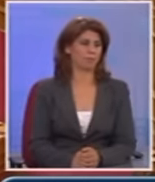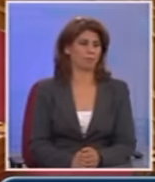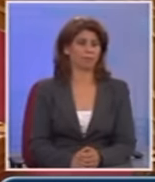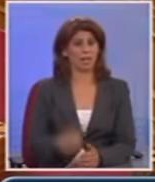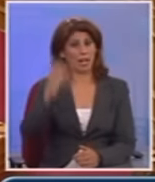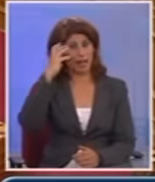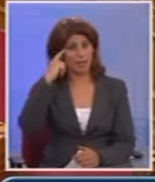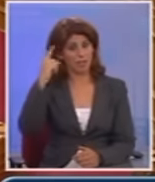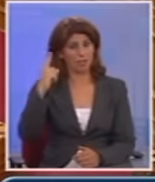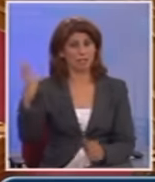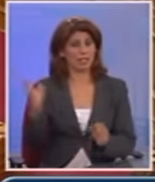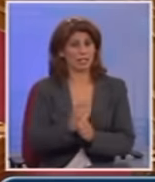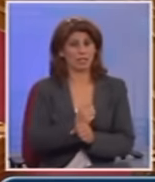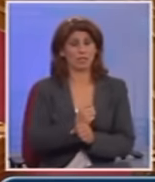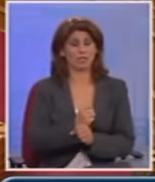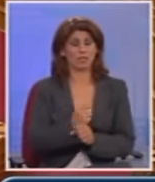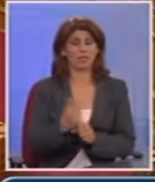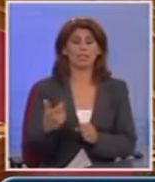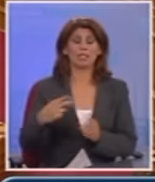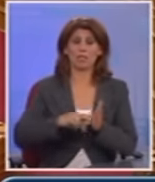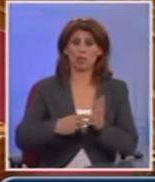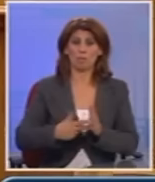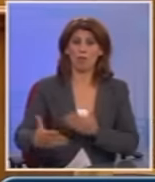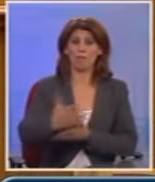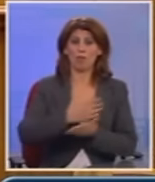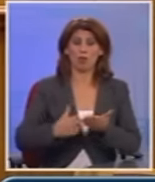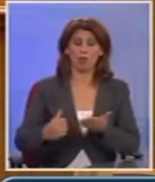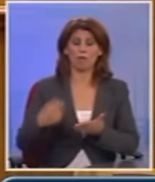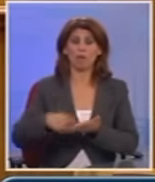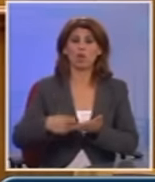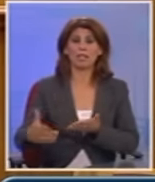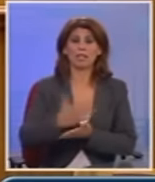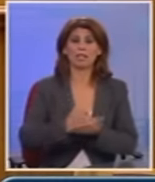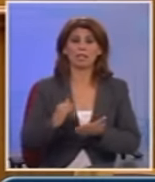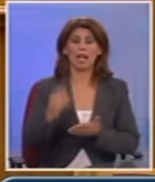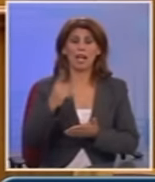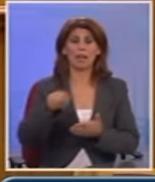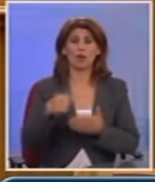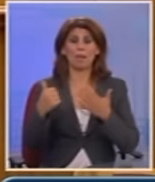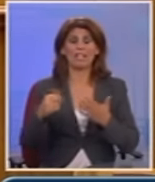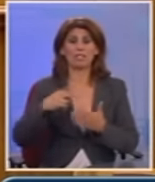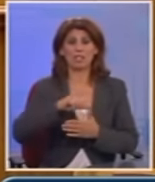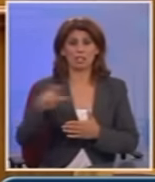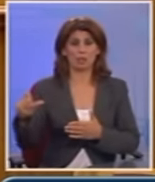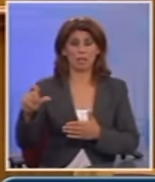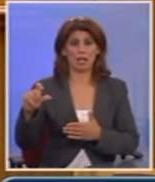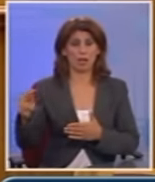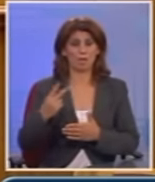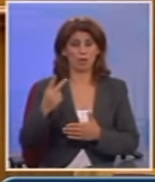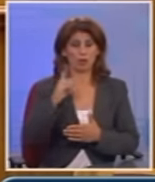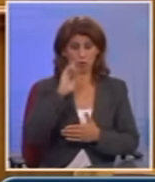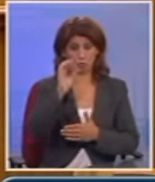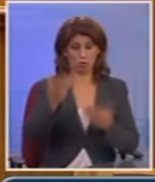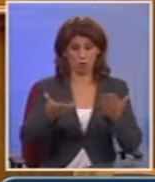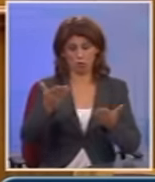επιτεύγματα σας στην οικονομία, τα φορολογικά έσοδα, υστερούν κατά 1,6 δις ευρώ έναντι του στόχου μέσα στο πεντάμινο.